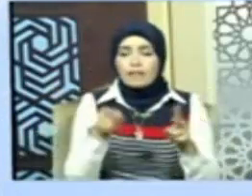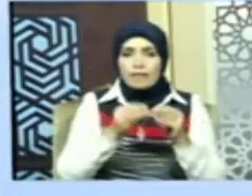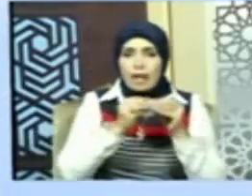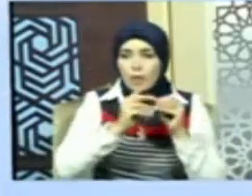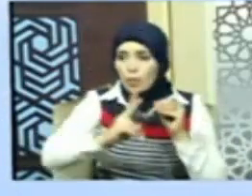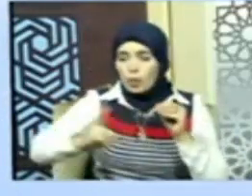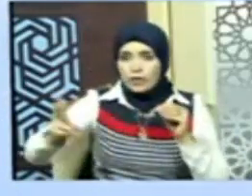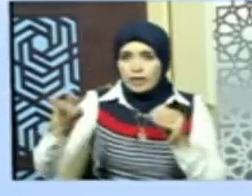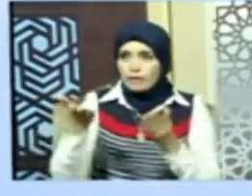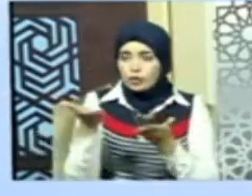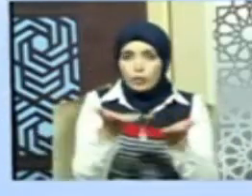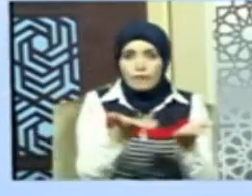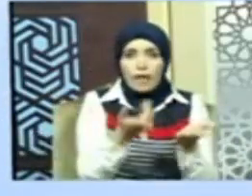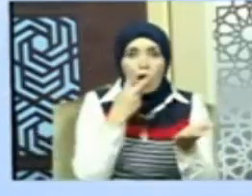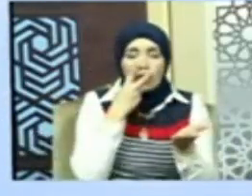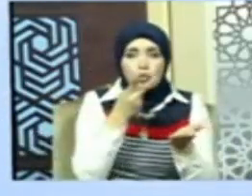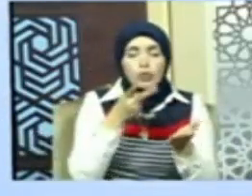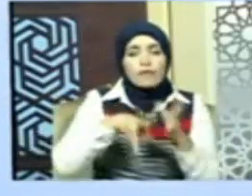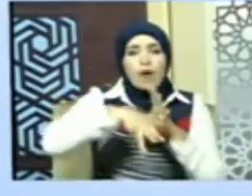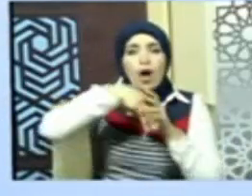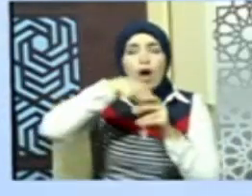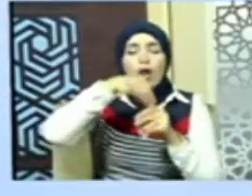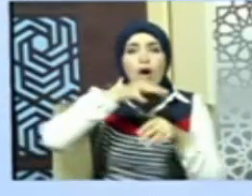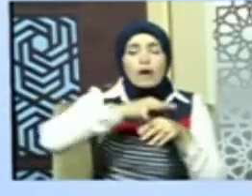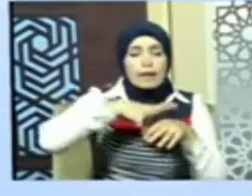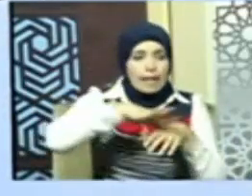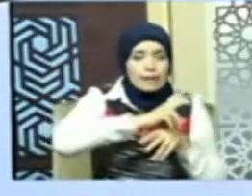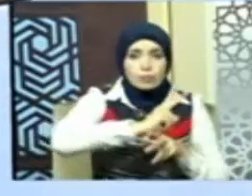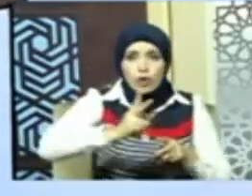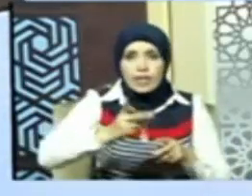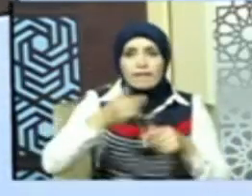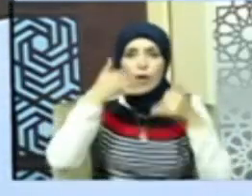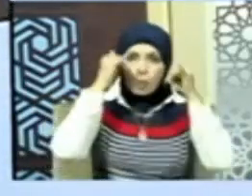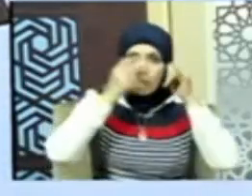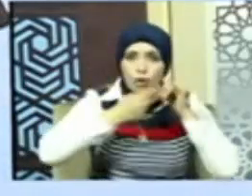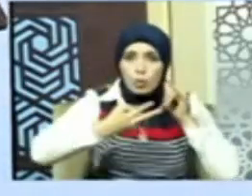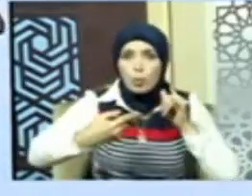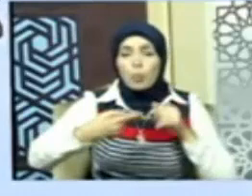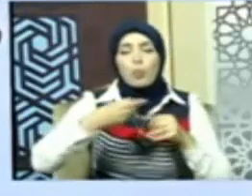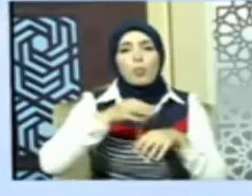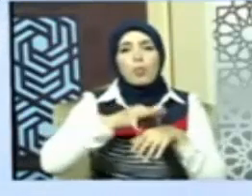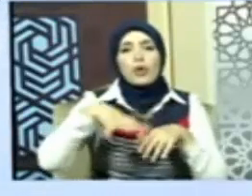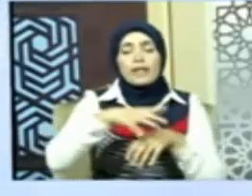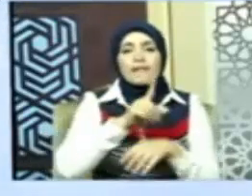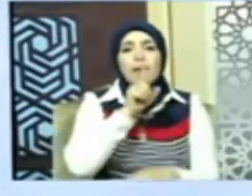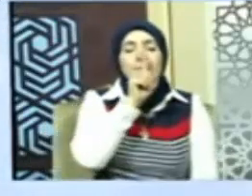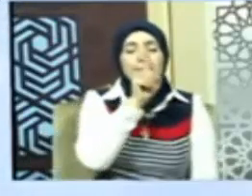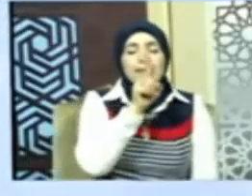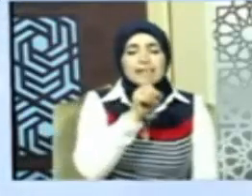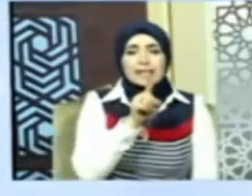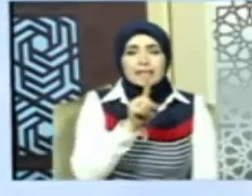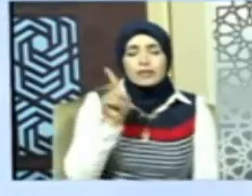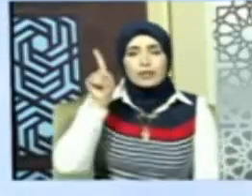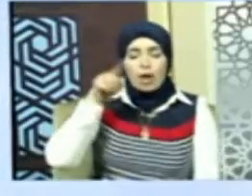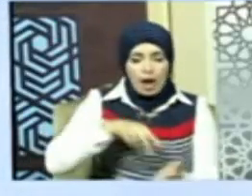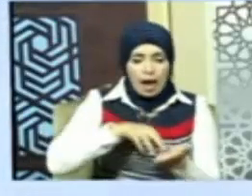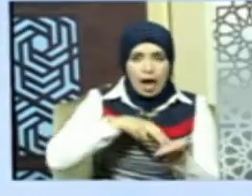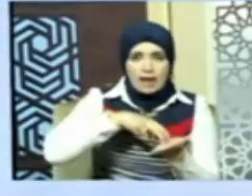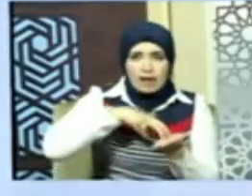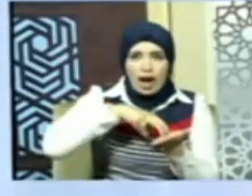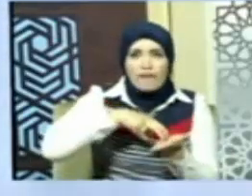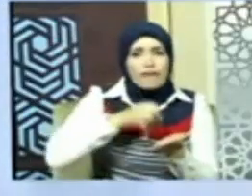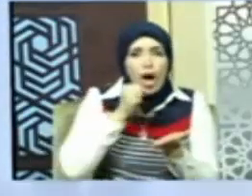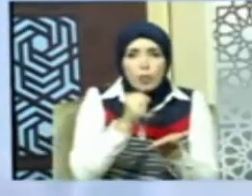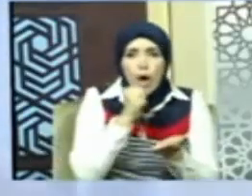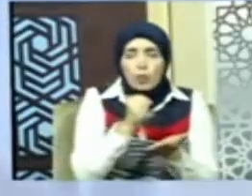كذلك مختلف ألوانه كذلك إنما يخشى الله من عباد العلماء، أي أن